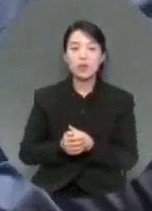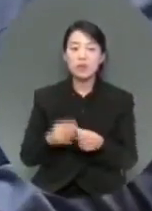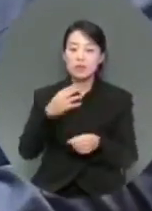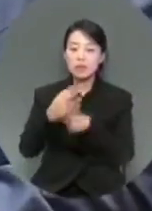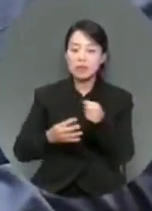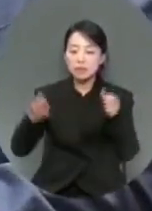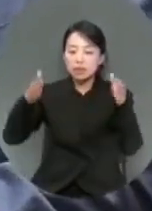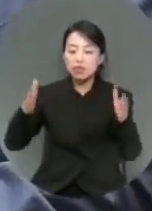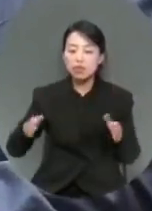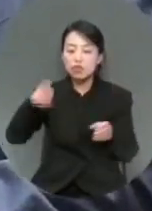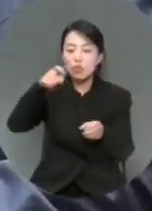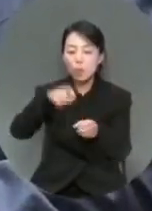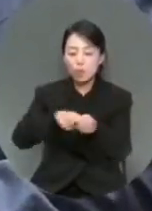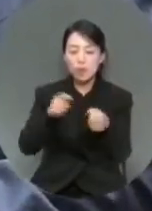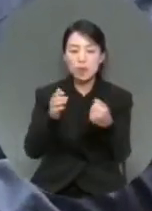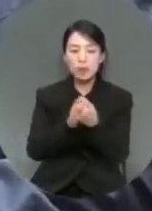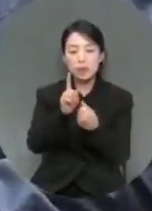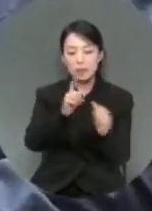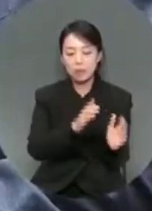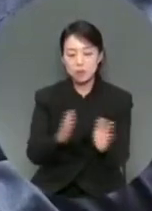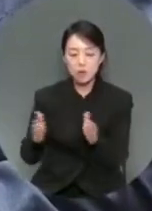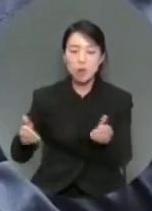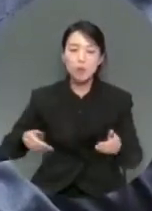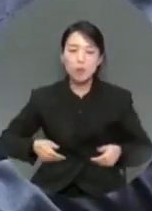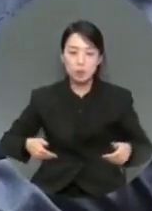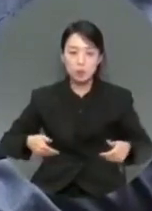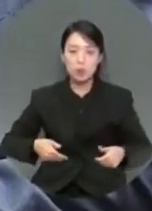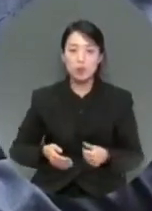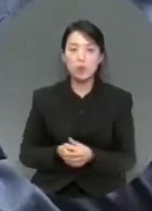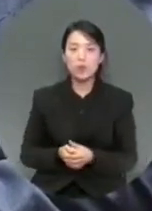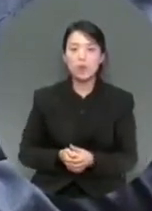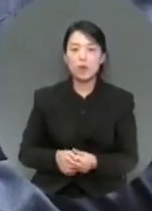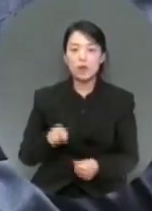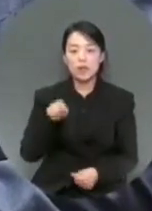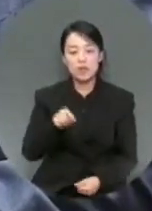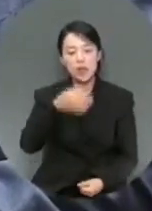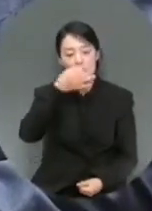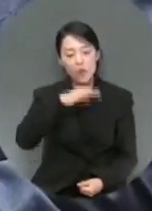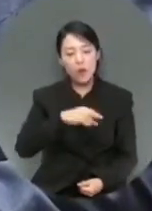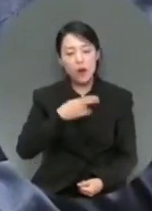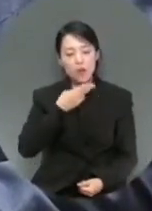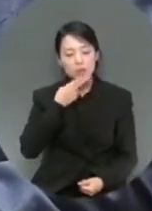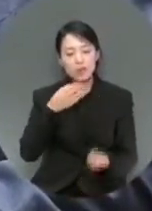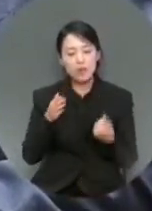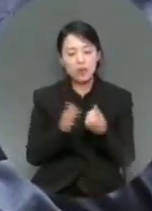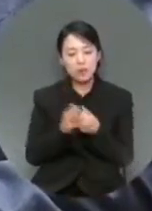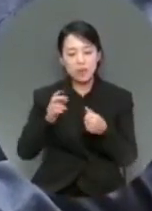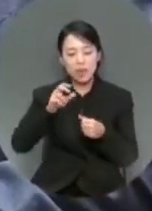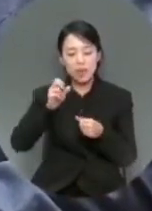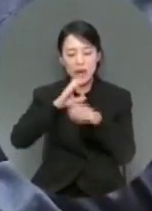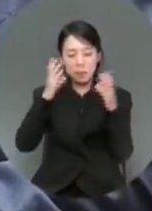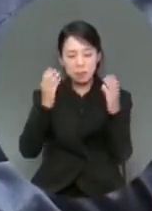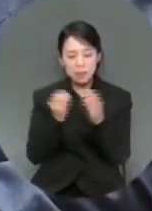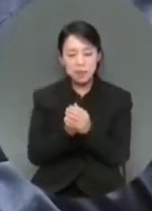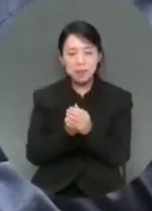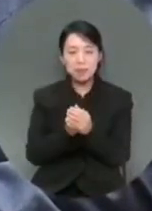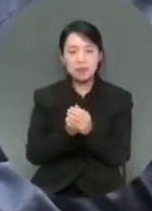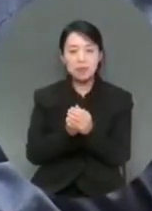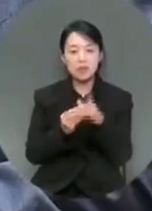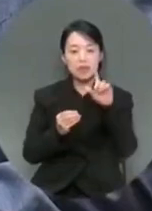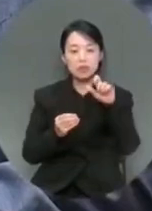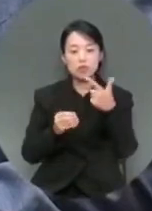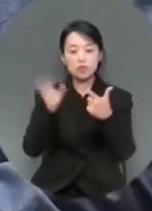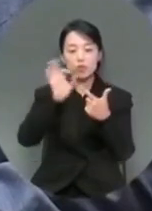목표니까 우선 한번 정리할 부분은 좀 아니, 근데 정리해야 이 되겠다 부분을 하는 갖다 겁니다. 비효율을 이유로 어쨌든 간에 2024년은 완전히 16.6%로 삭감한